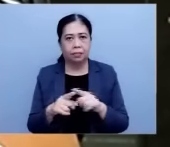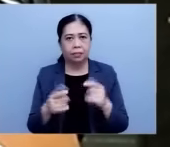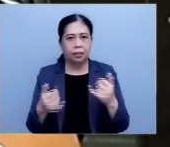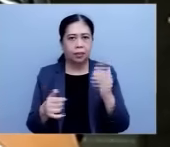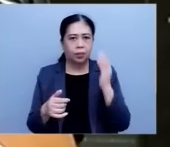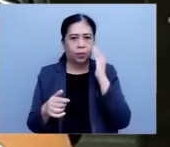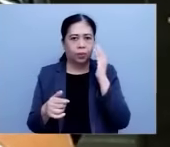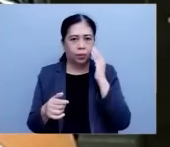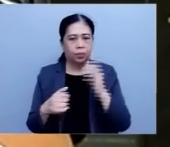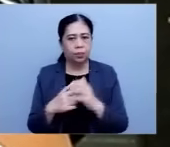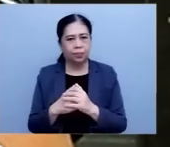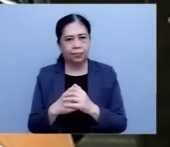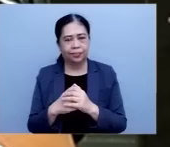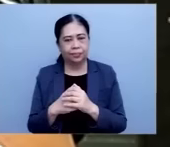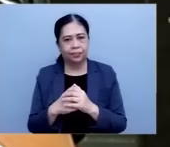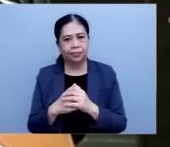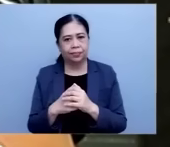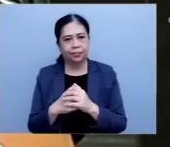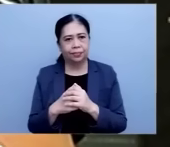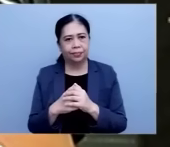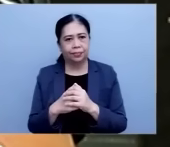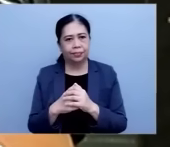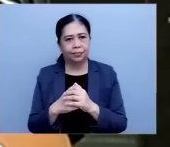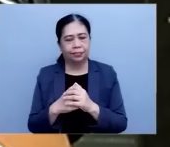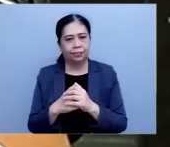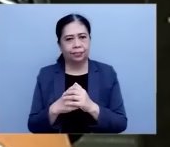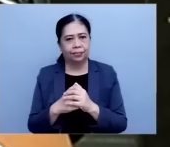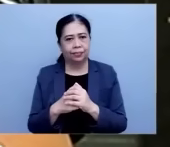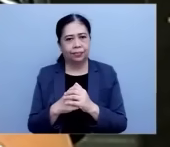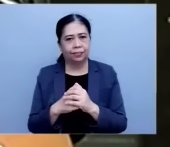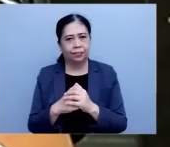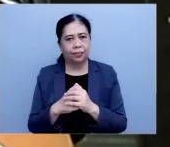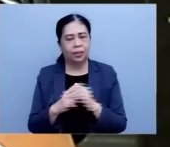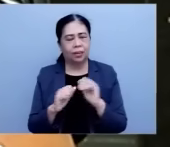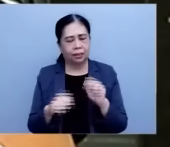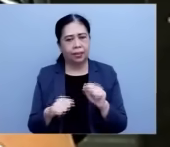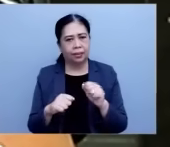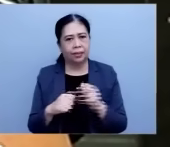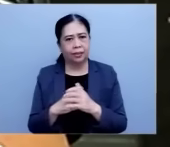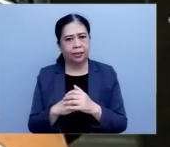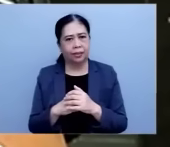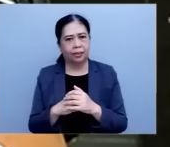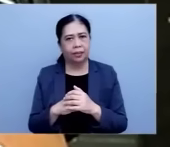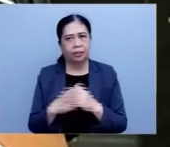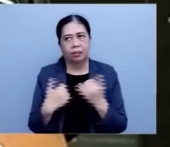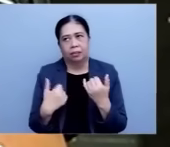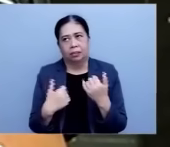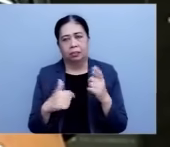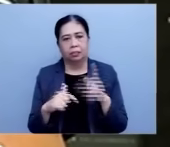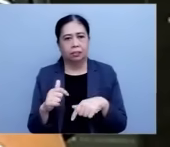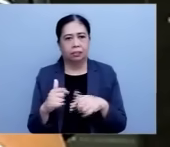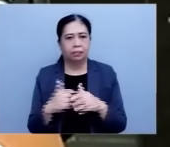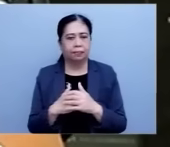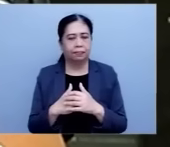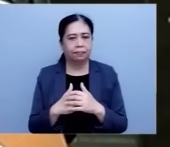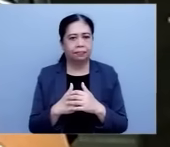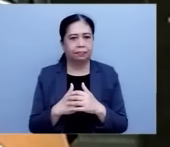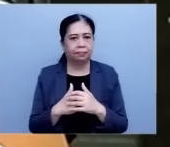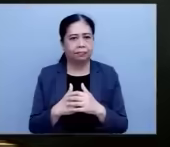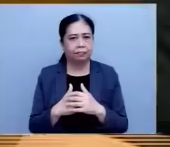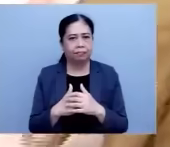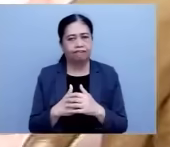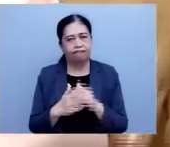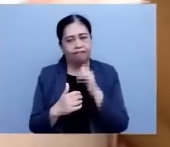namin na kakayanin, di ba? Hindi naman kami pwedeng hindi